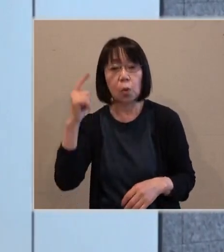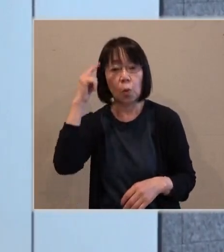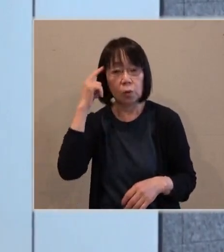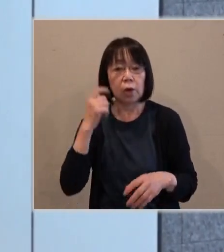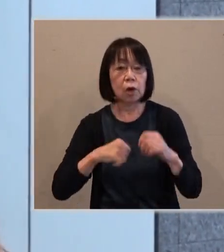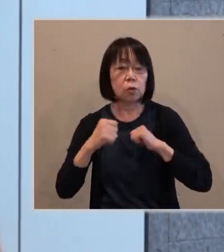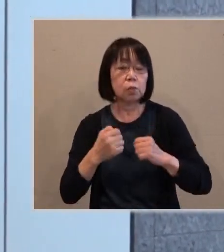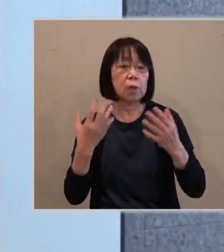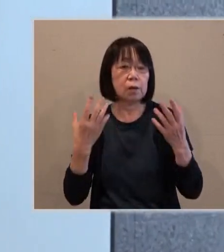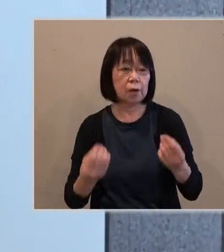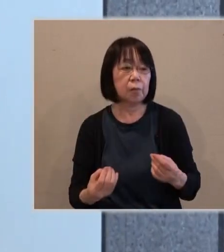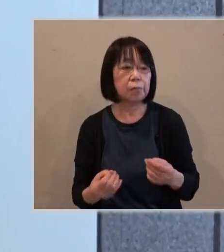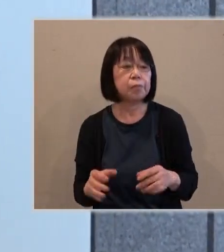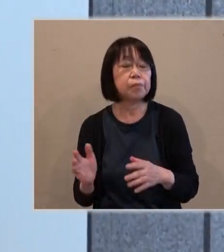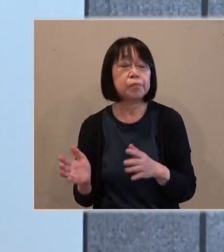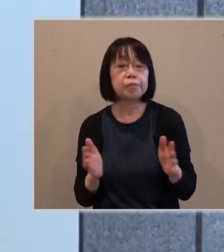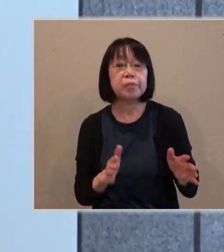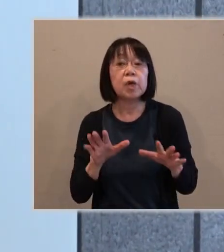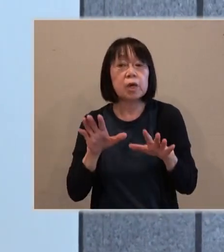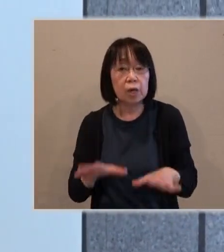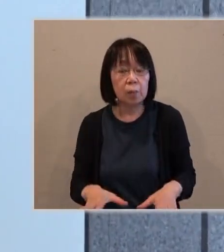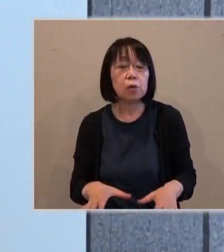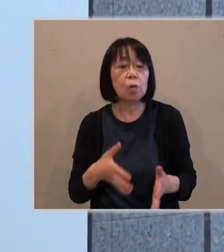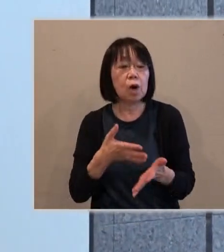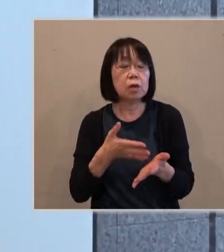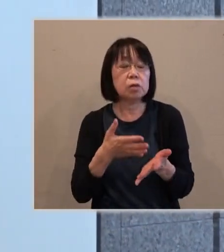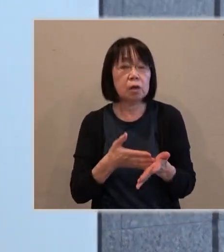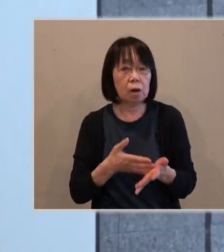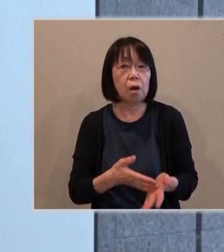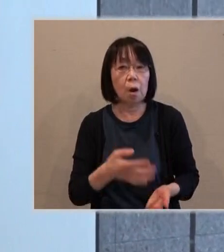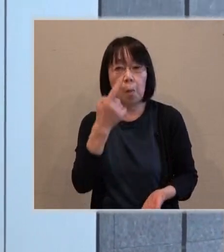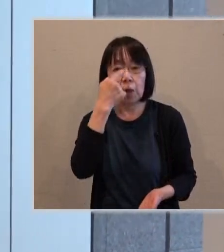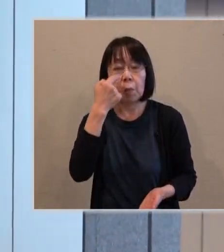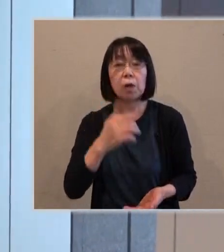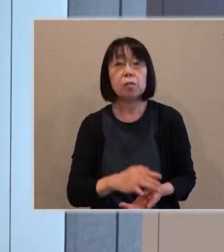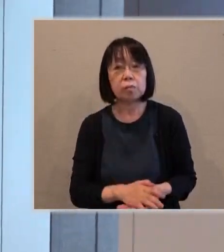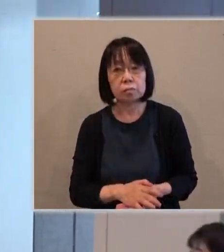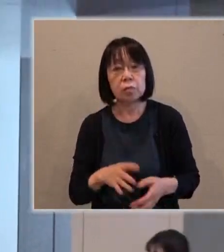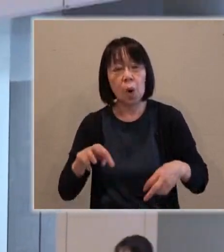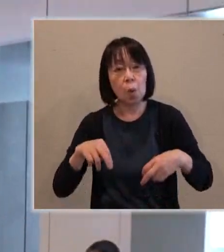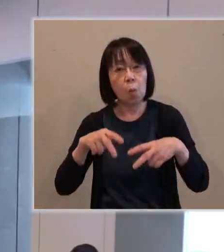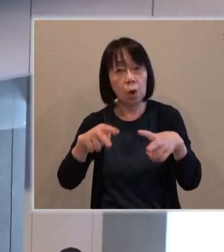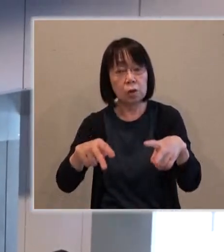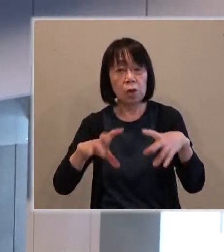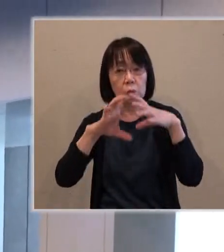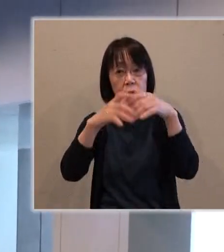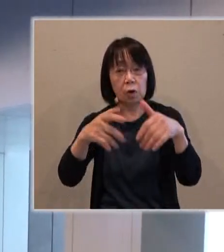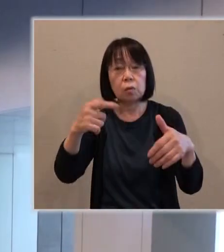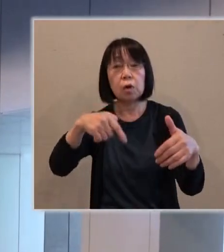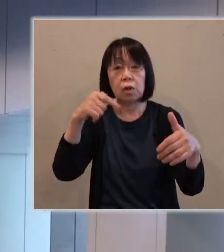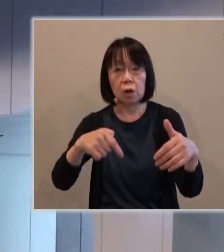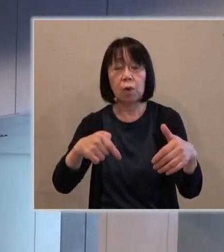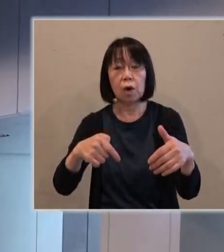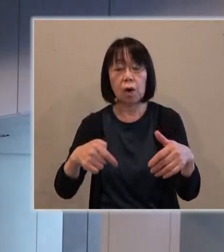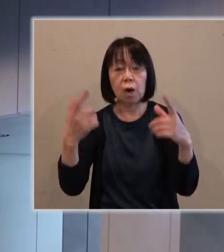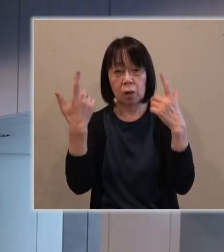。今のお話から結構学べるなと思うところが、結構こうボランティアっていう世界の中では日常の権力構造